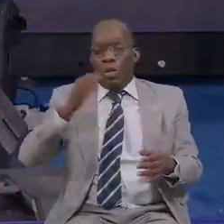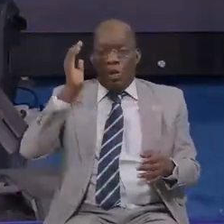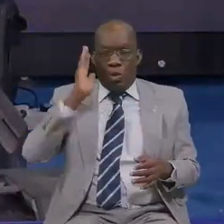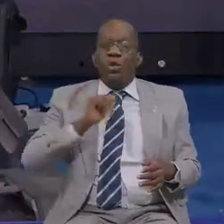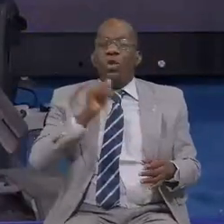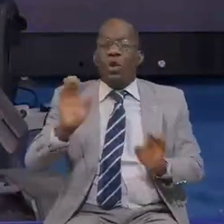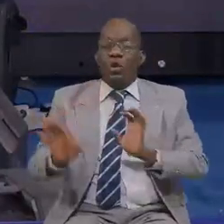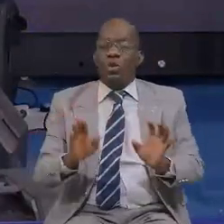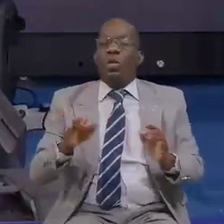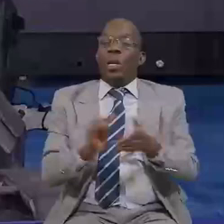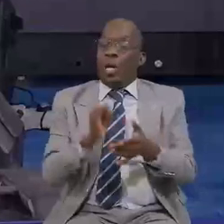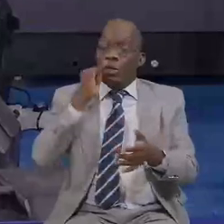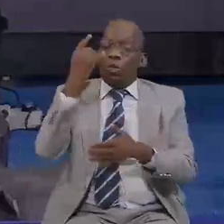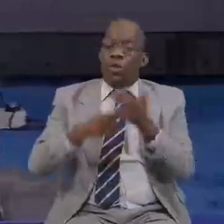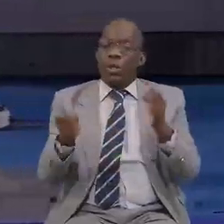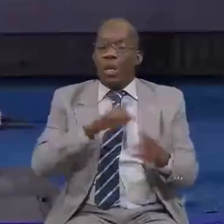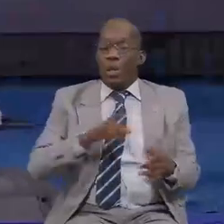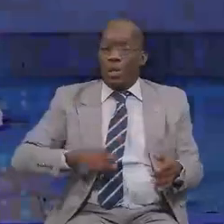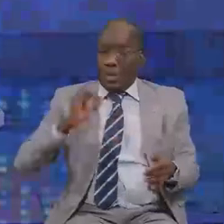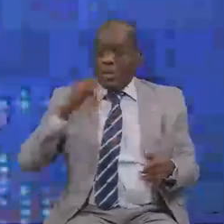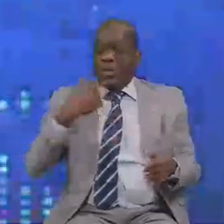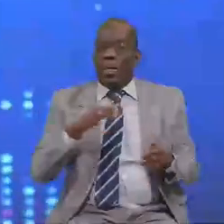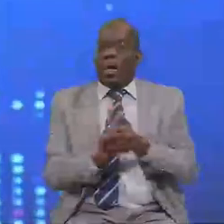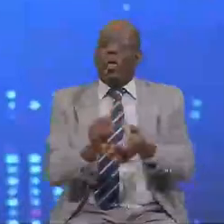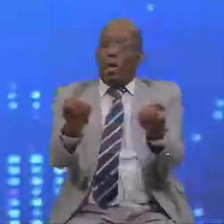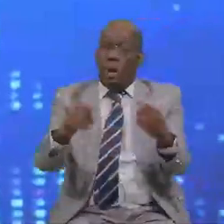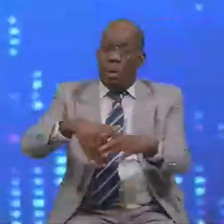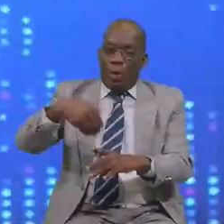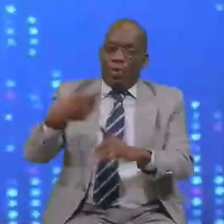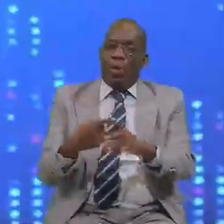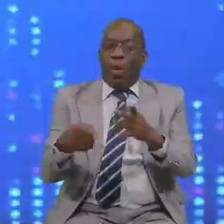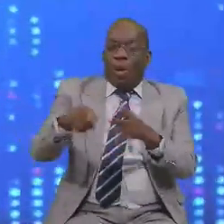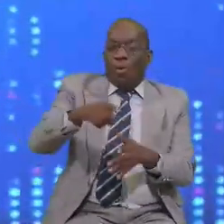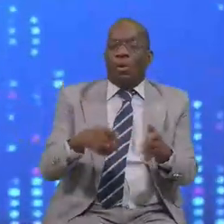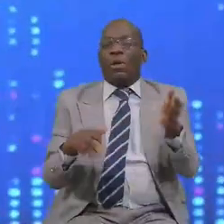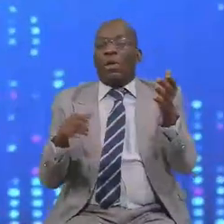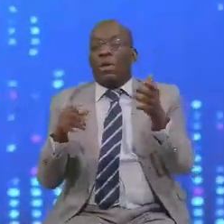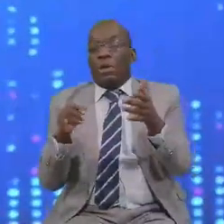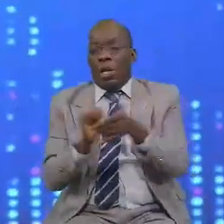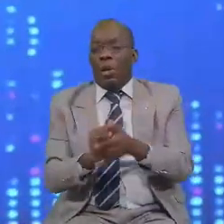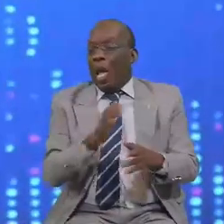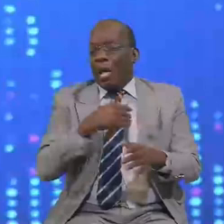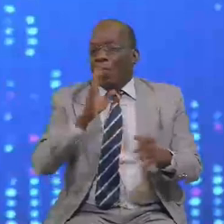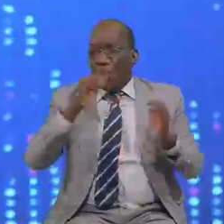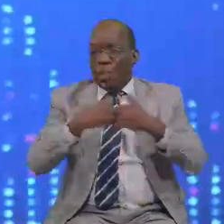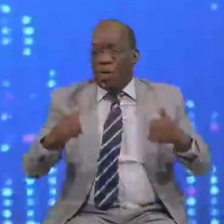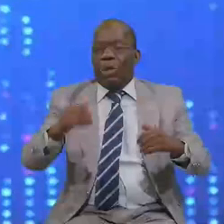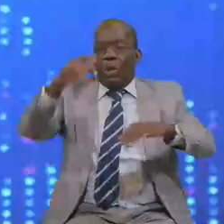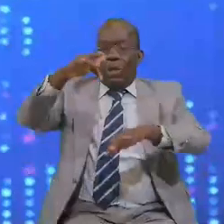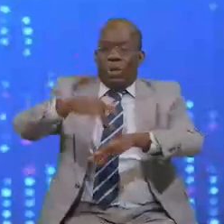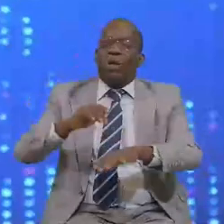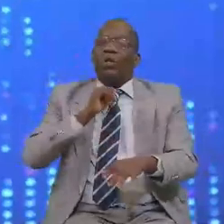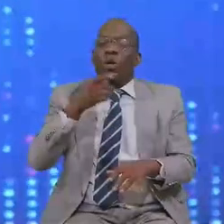sortez du milieu de tout cela et séparez-vous, dit le Seigneur. Ne touchez pas à ce qui est impur.